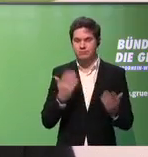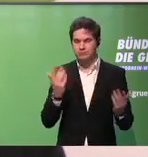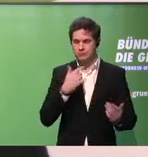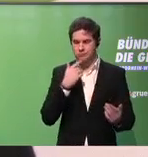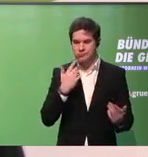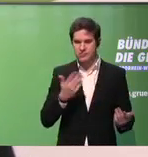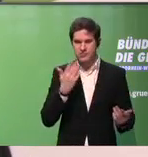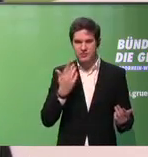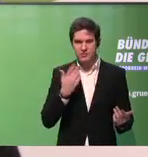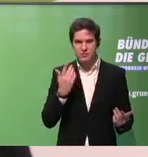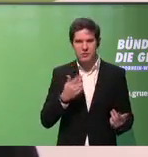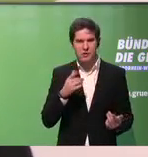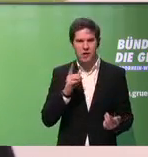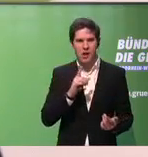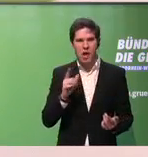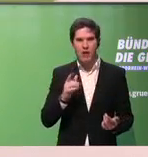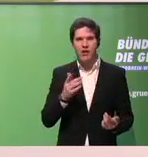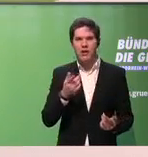lack of confidence,